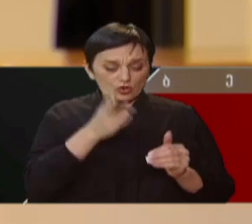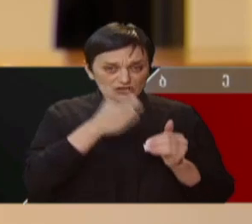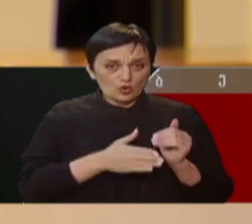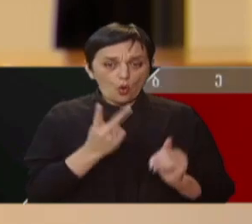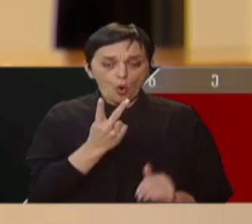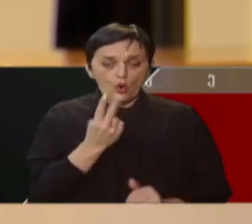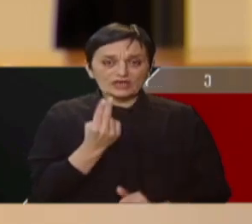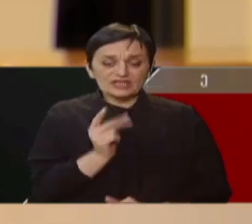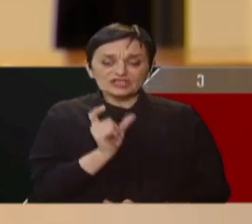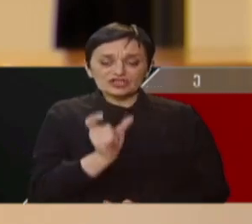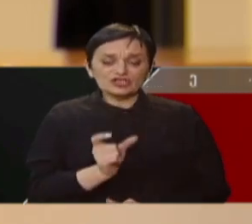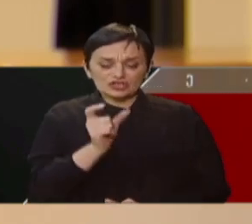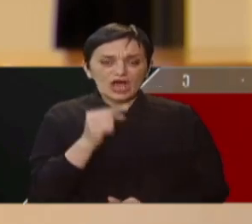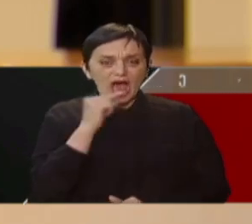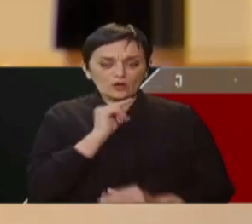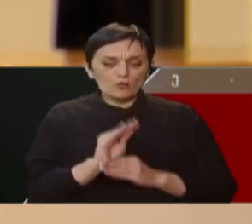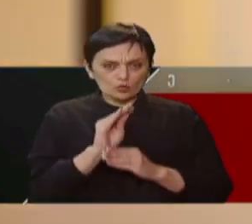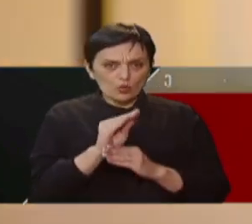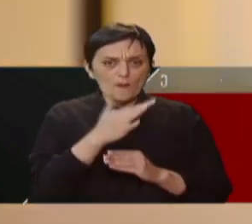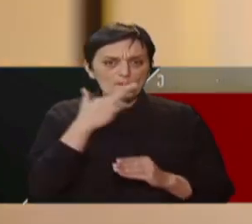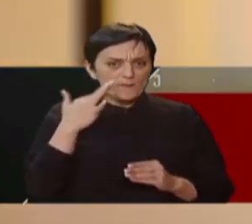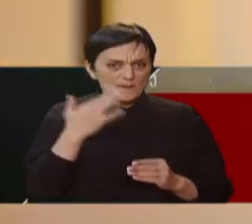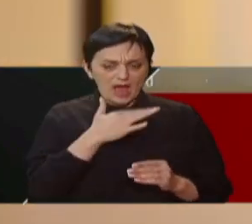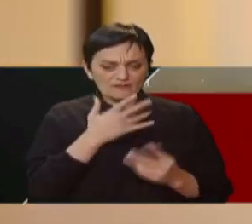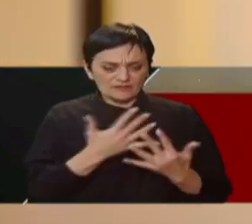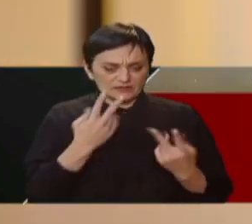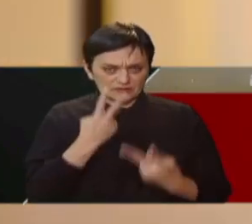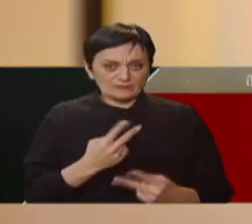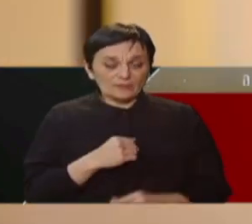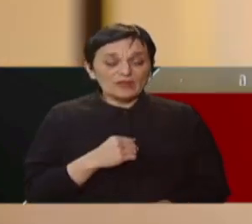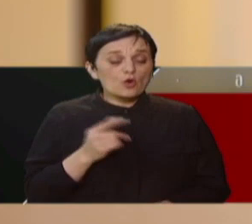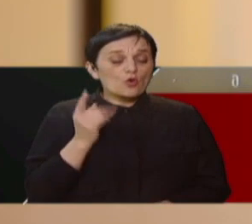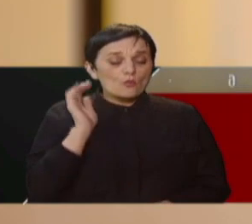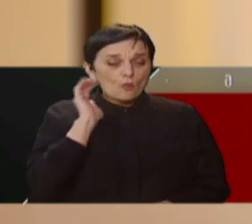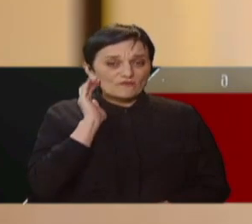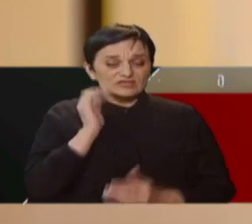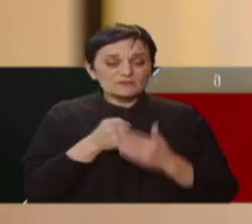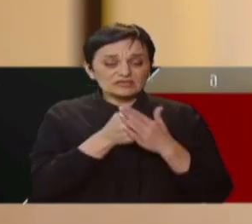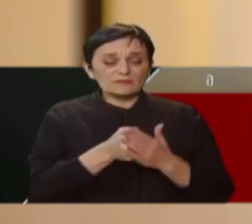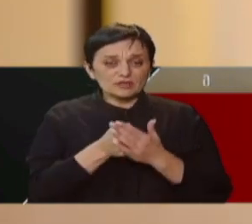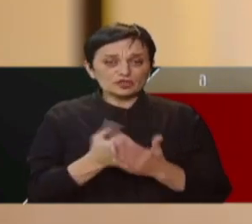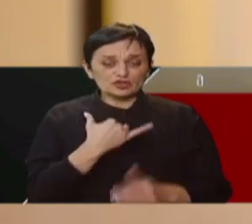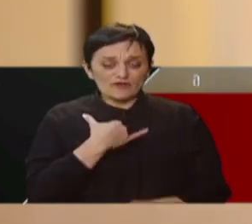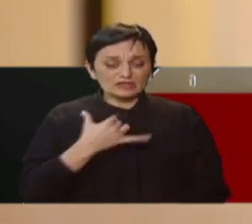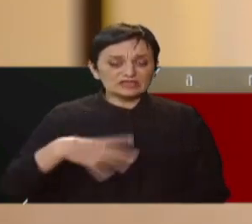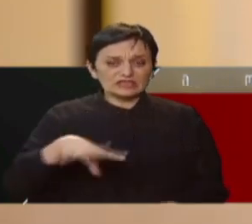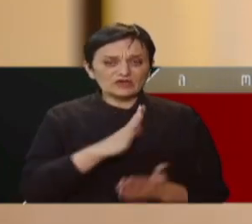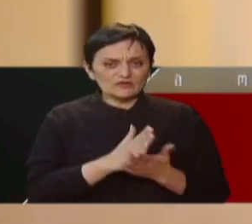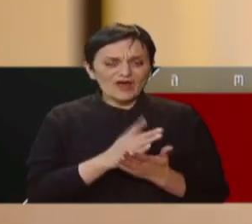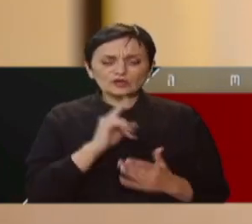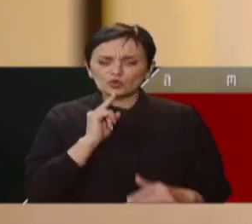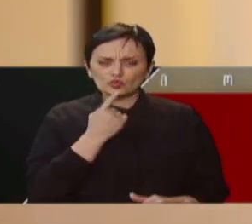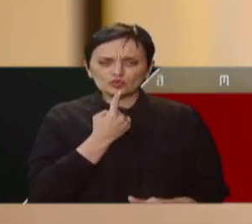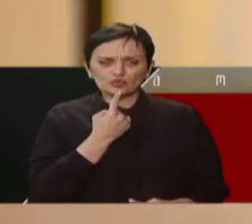ზრდით, ეს მეტყველებს ძალიან ბევრ რამესა. დღეს მოვისმინეთ ის მიღწევები, რომელიც ჩვენ ქვეყანას აქვს ამ ძალიან